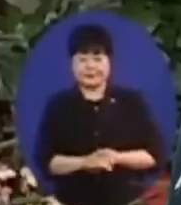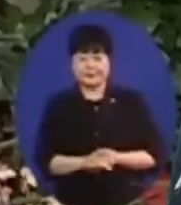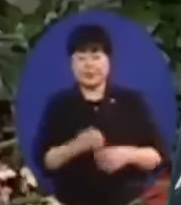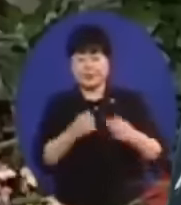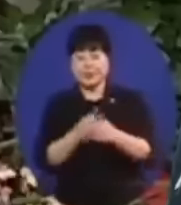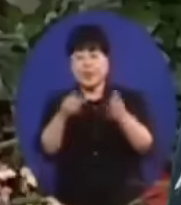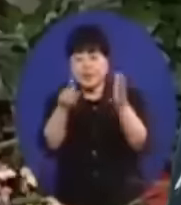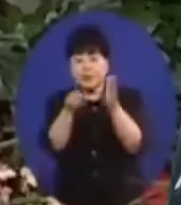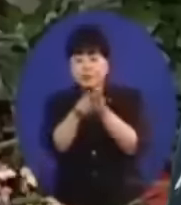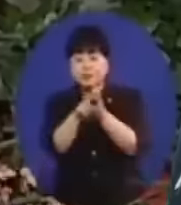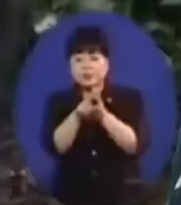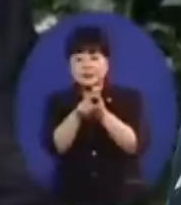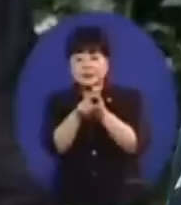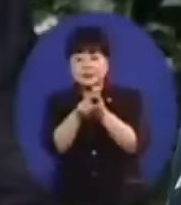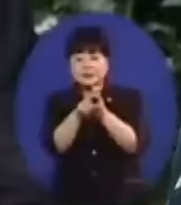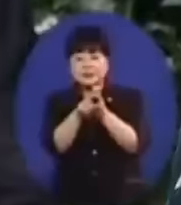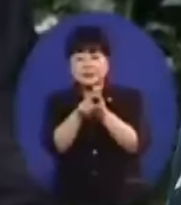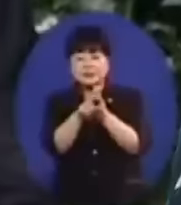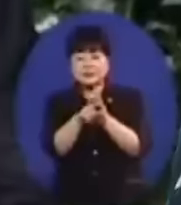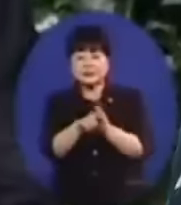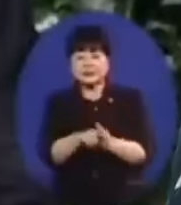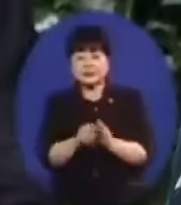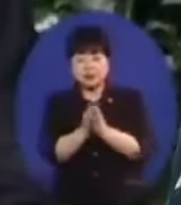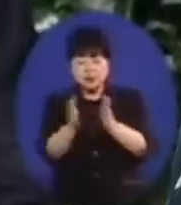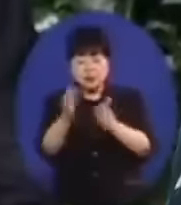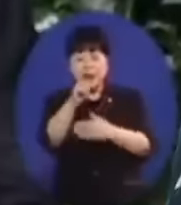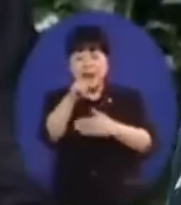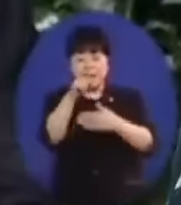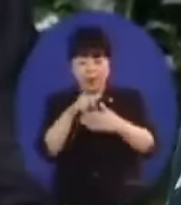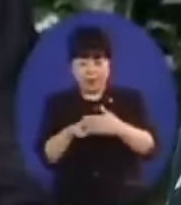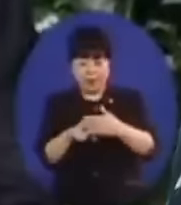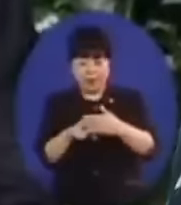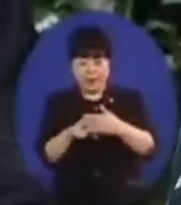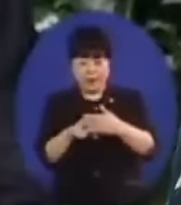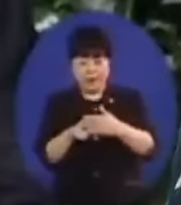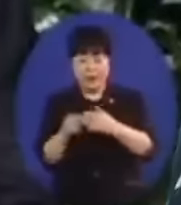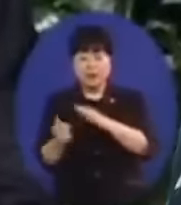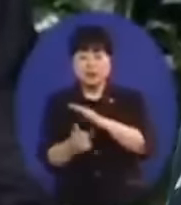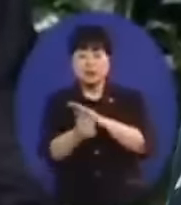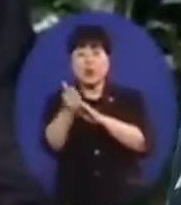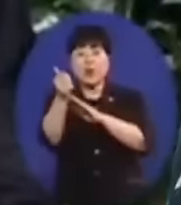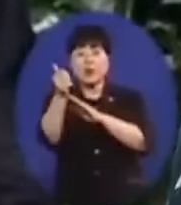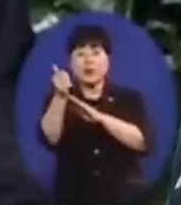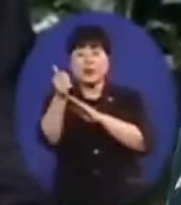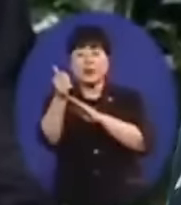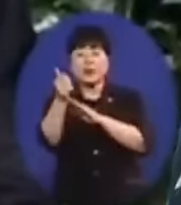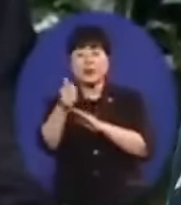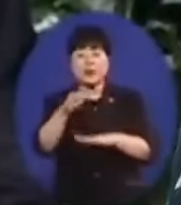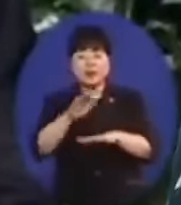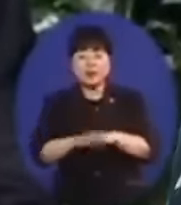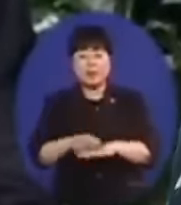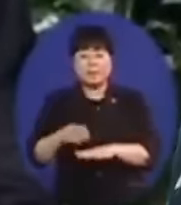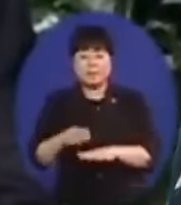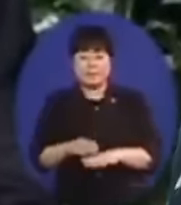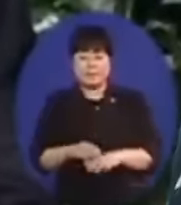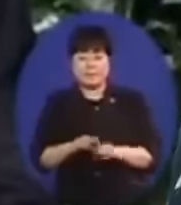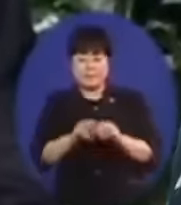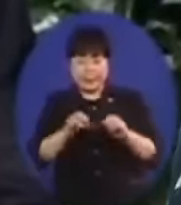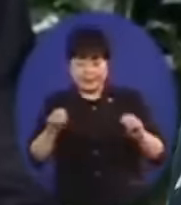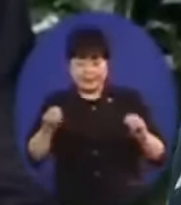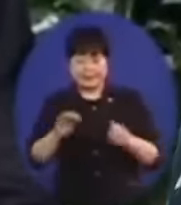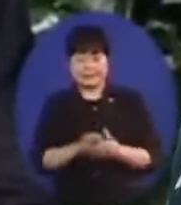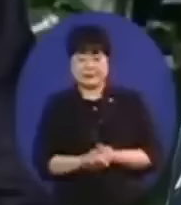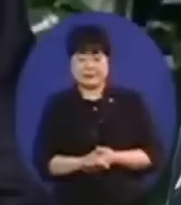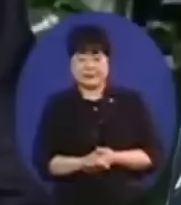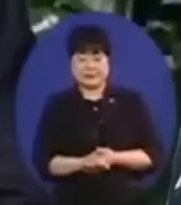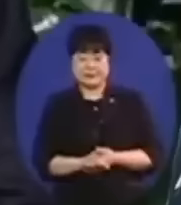그러므로 믿음은 제일 출발이 마음속에 소원이 텃밭이 되는 것입니다.